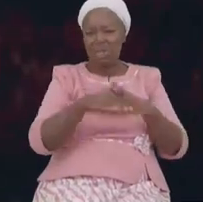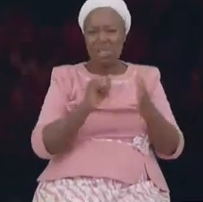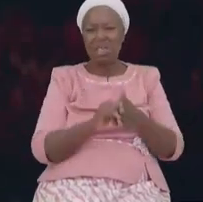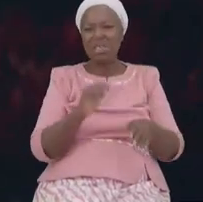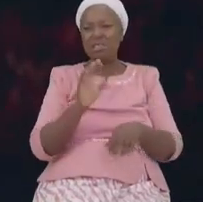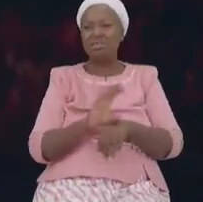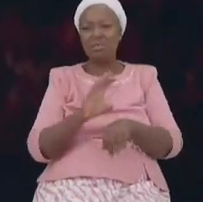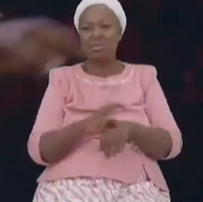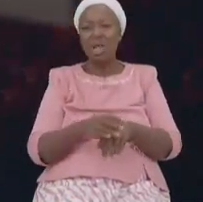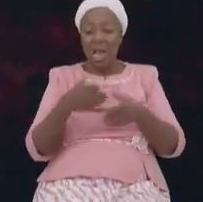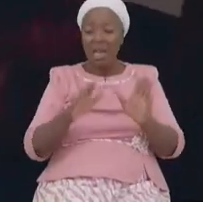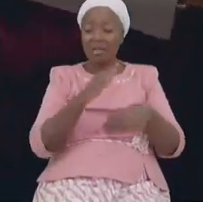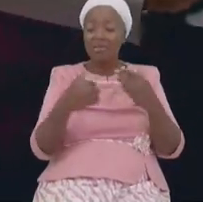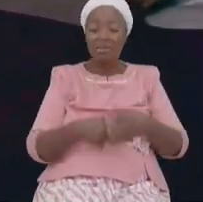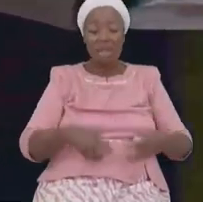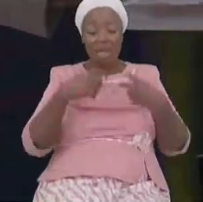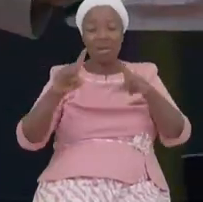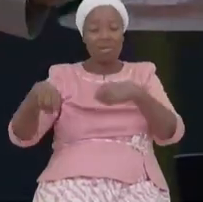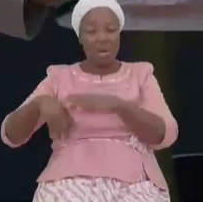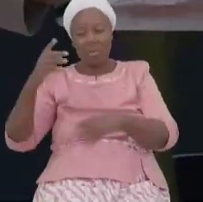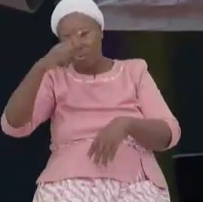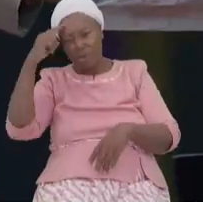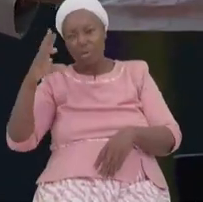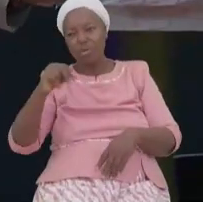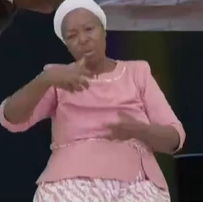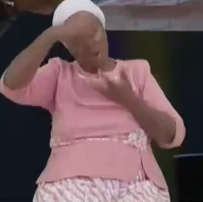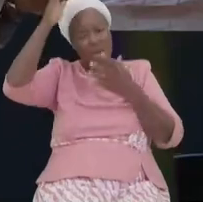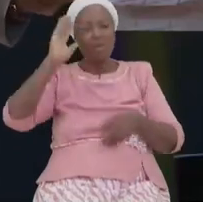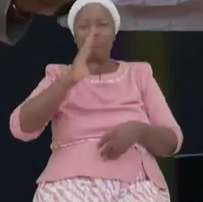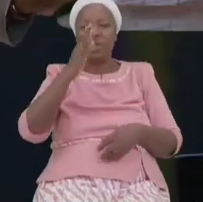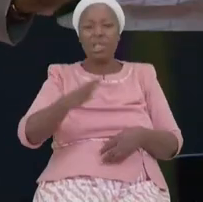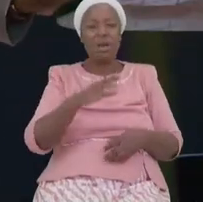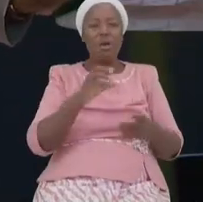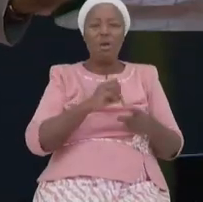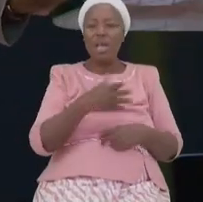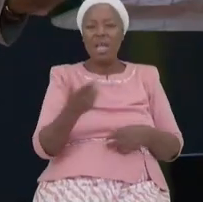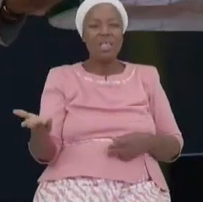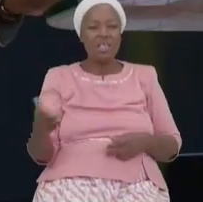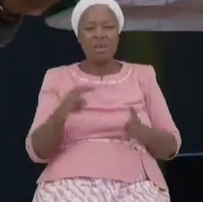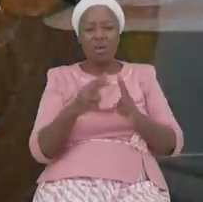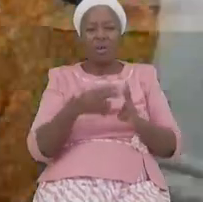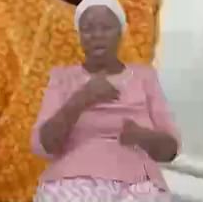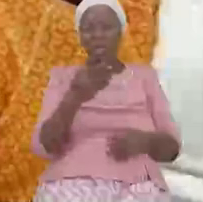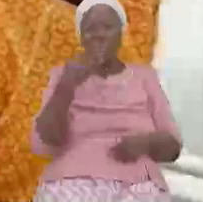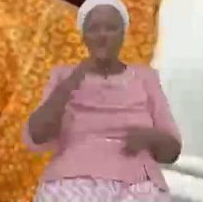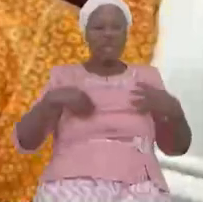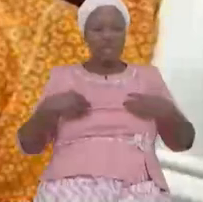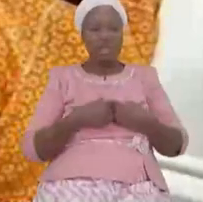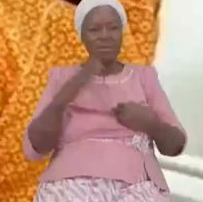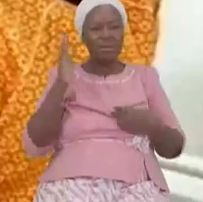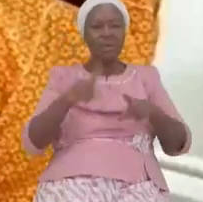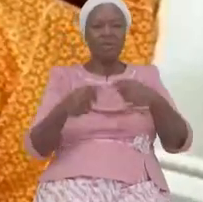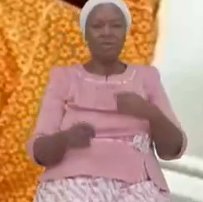te quitte parce qu'il n'y a pas de lion sur le chemin. Nulle bête féroce ne la prendra. Nul ne